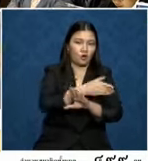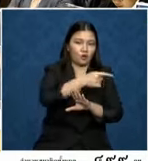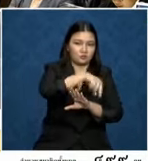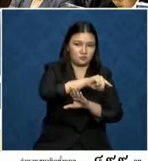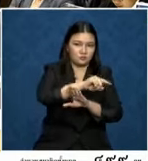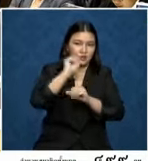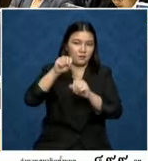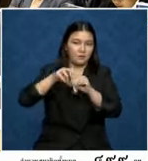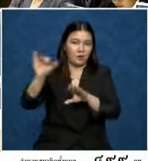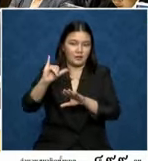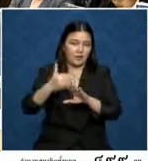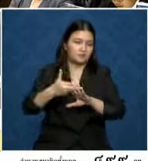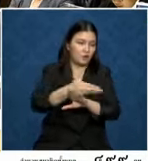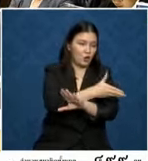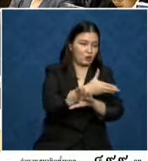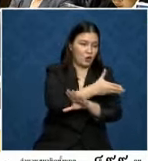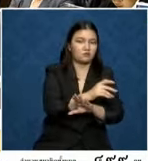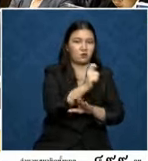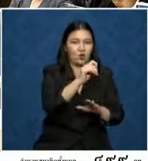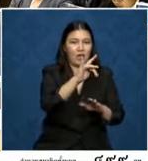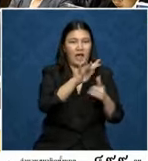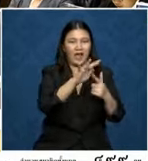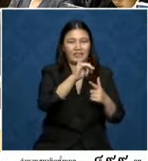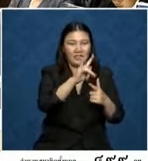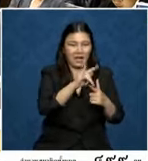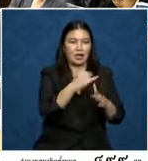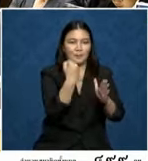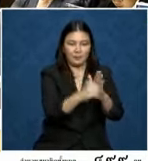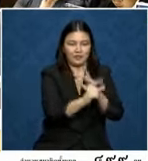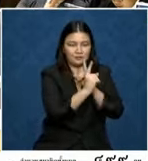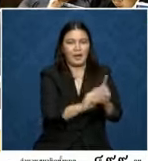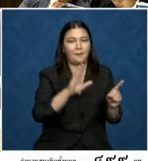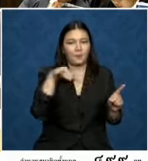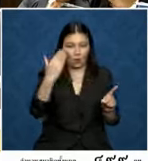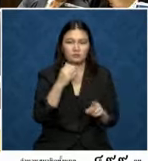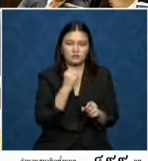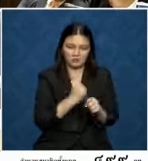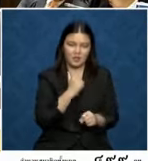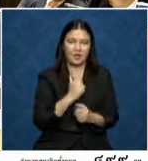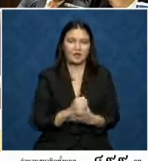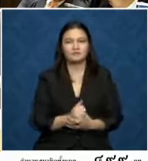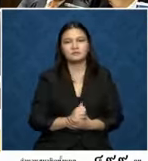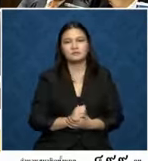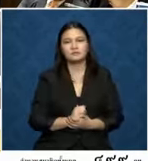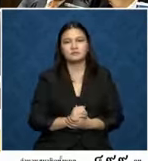บยกเลิกพระราชบัญญัติว่าด้วยความผิดอันเกิดจากการใช้เช็คปี